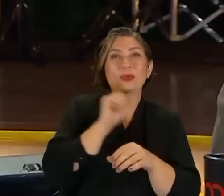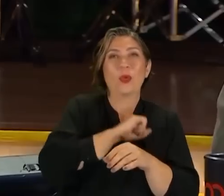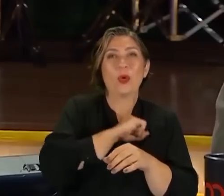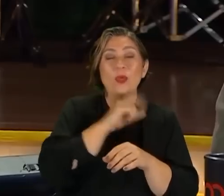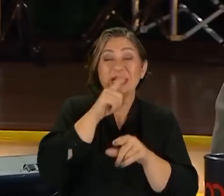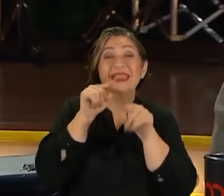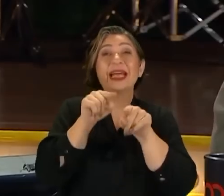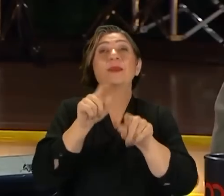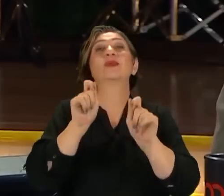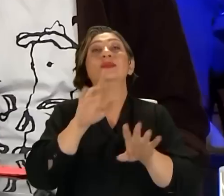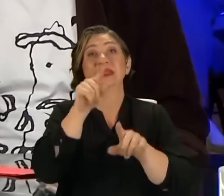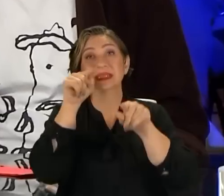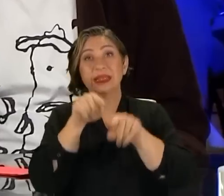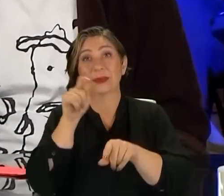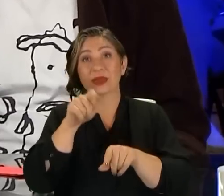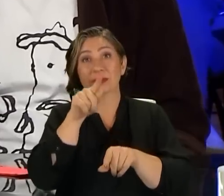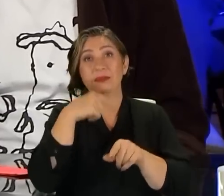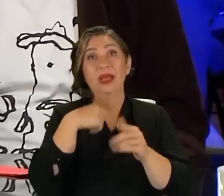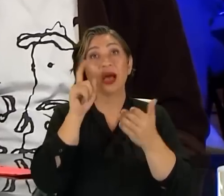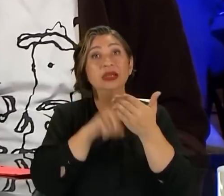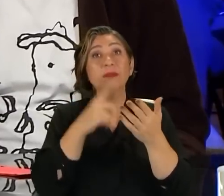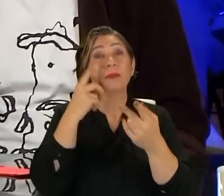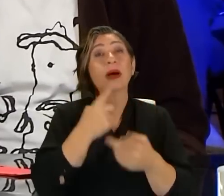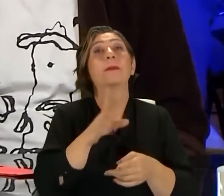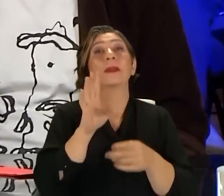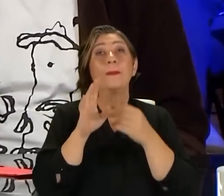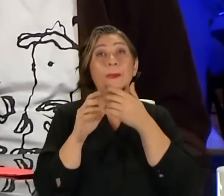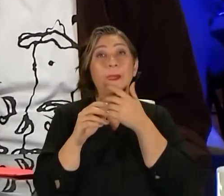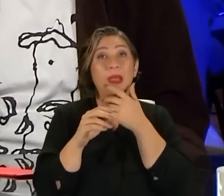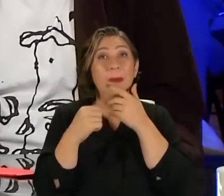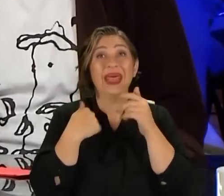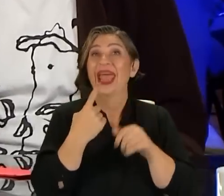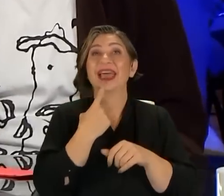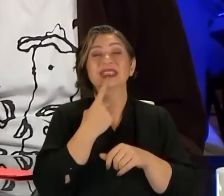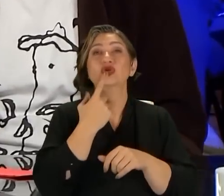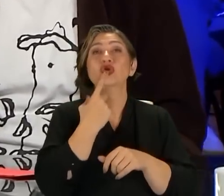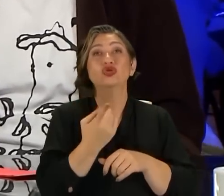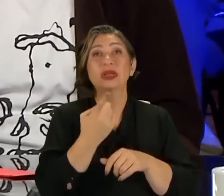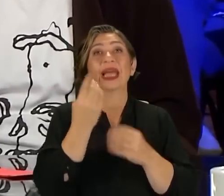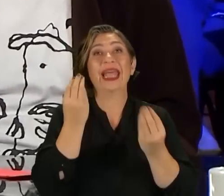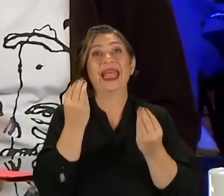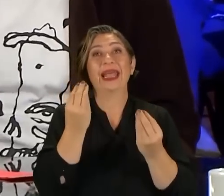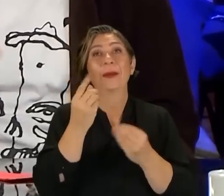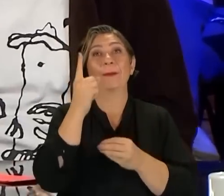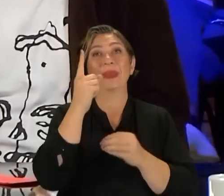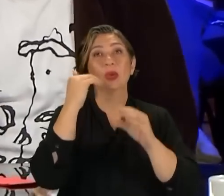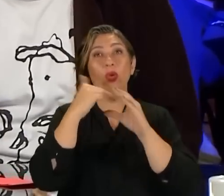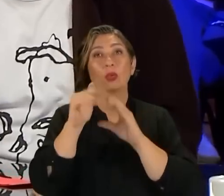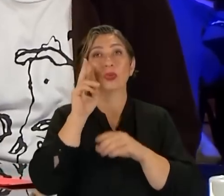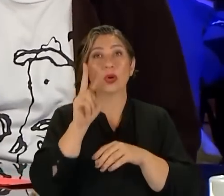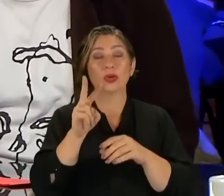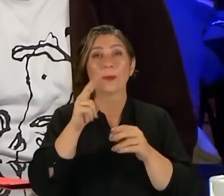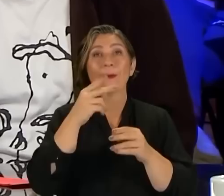takip edemiyorum ama sanırım siz etmişsiniz. Ben açıp da bakmadım açıkçası hiç. Ben yani nasıl iki sözlüğe baktım sadece. İyiydi, bir tane yorum